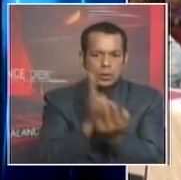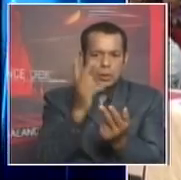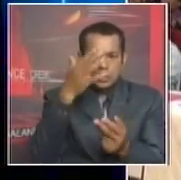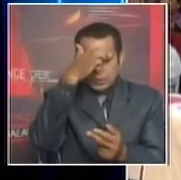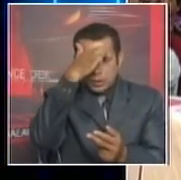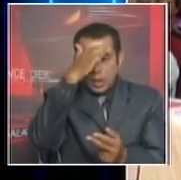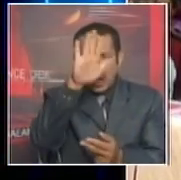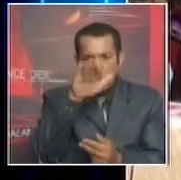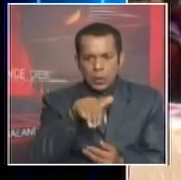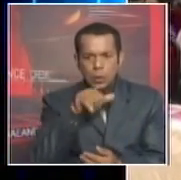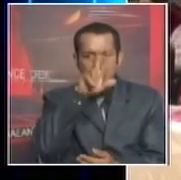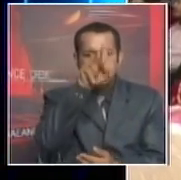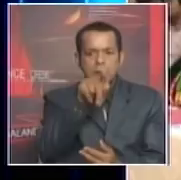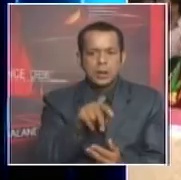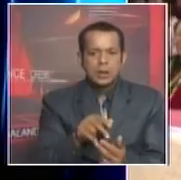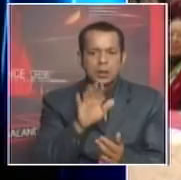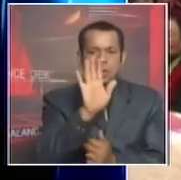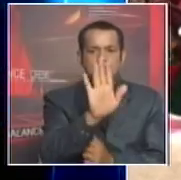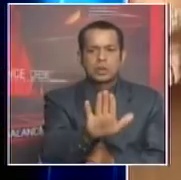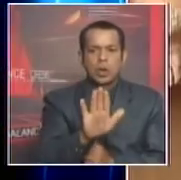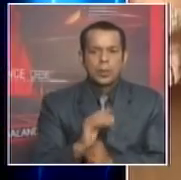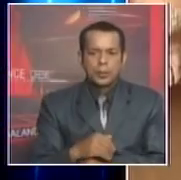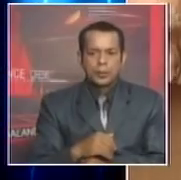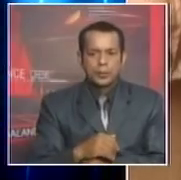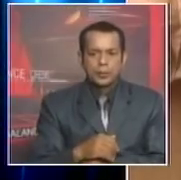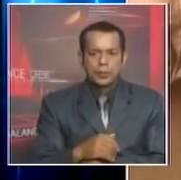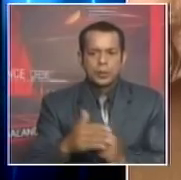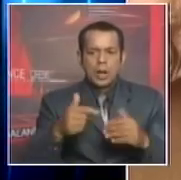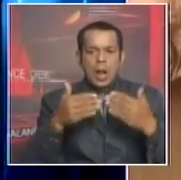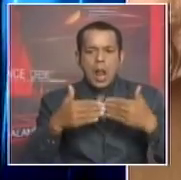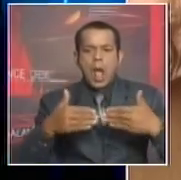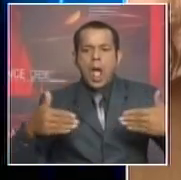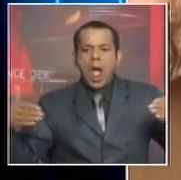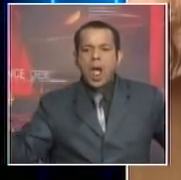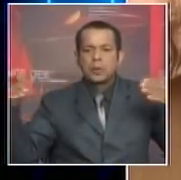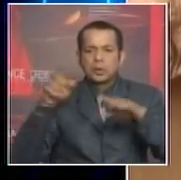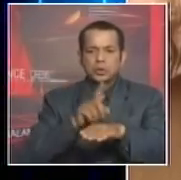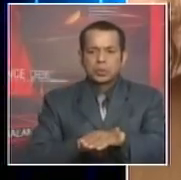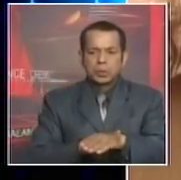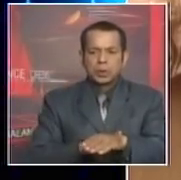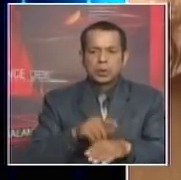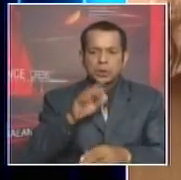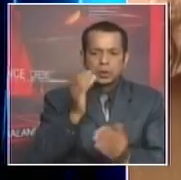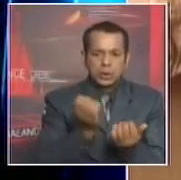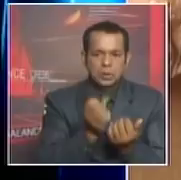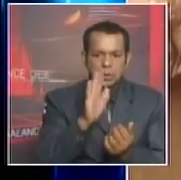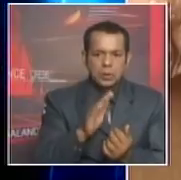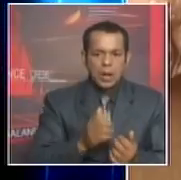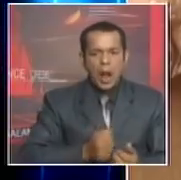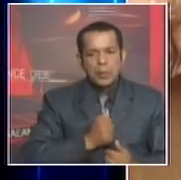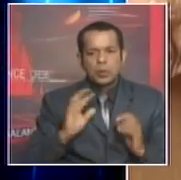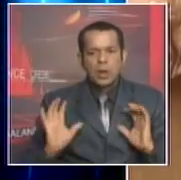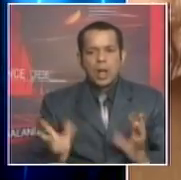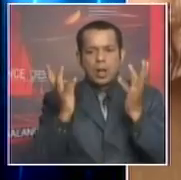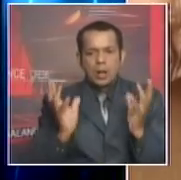भएको आदिवासी अधिकार कर्मीहरूको आरोप छ। लामो समयदेखि राज गरिरहेका छन्, मोनोपोली गरिरहेका